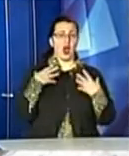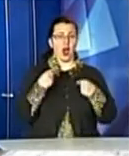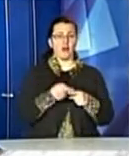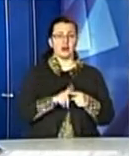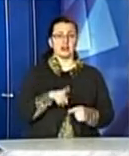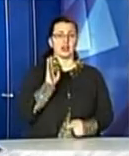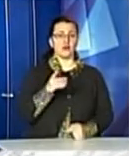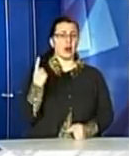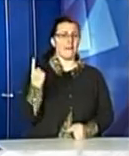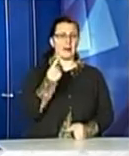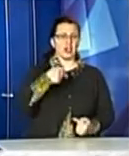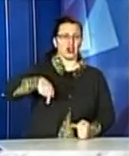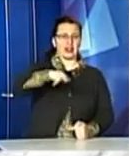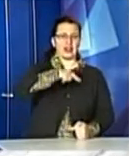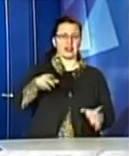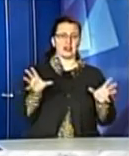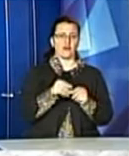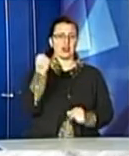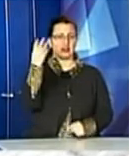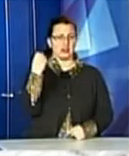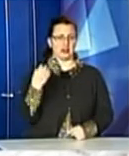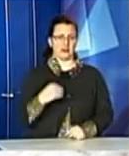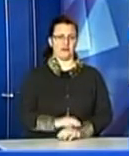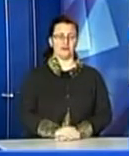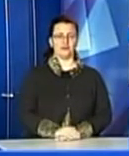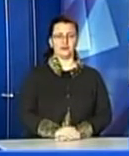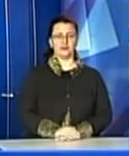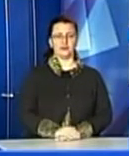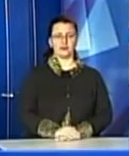перше кільце зі світлофорами. Марта Янко, Андрій Ролюк, новини.